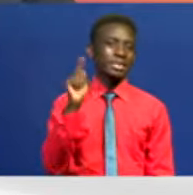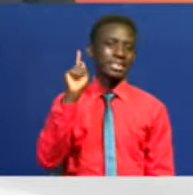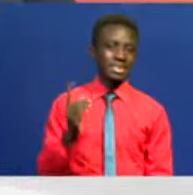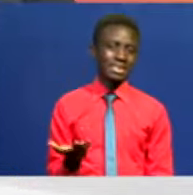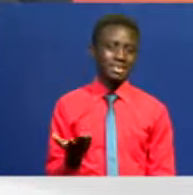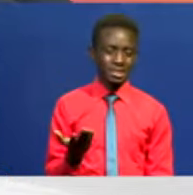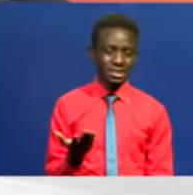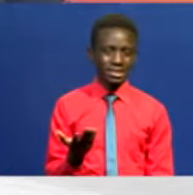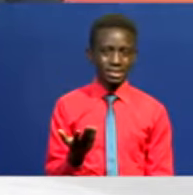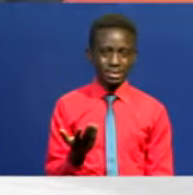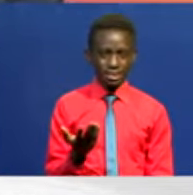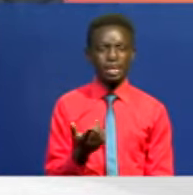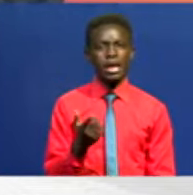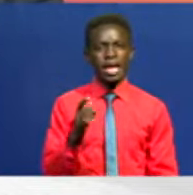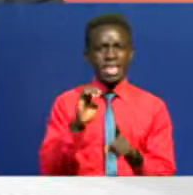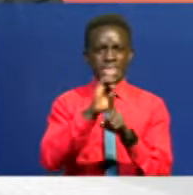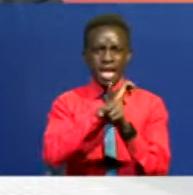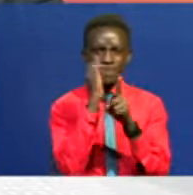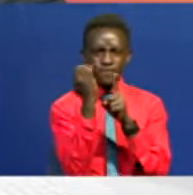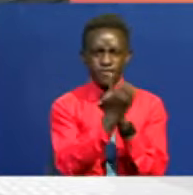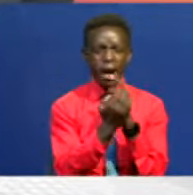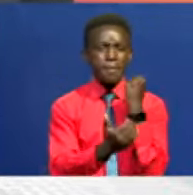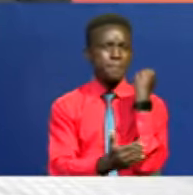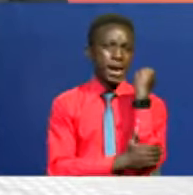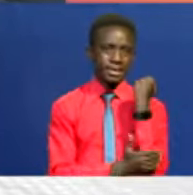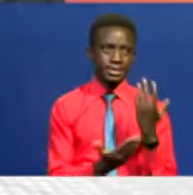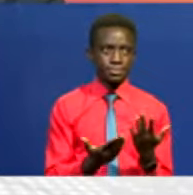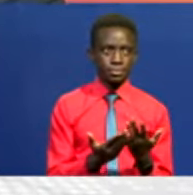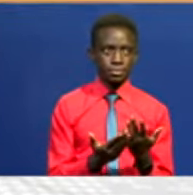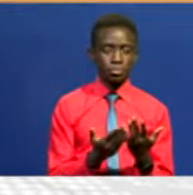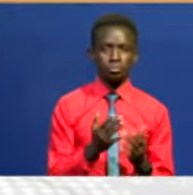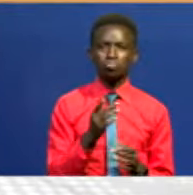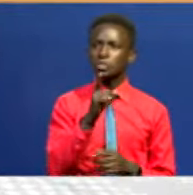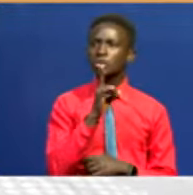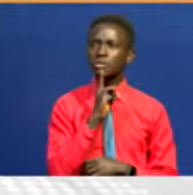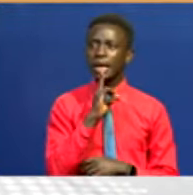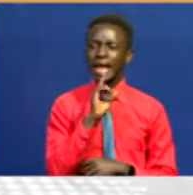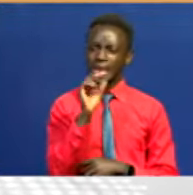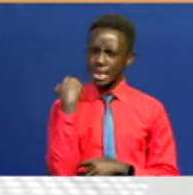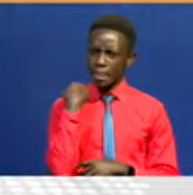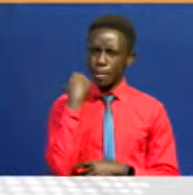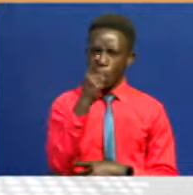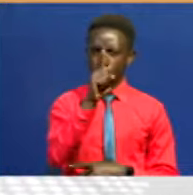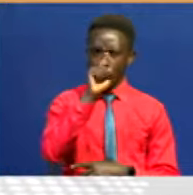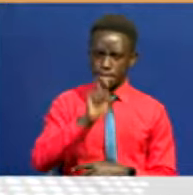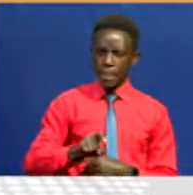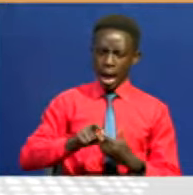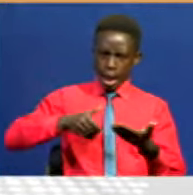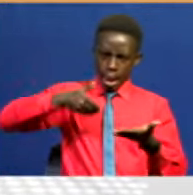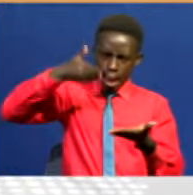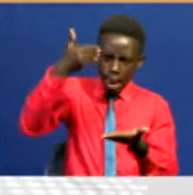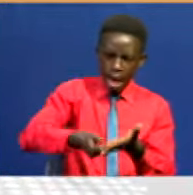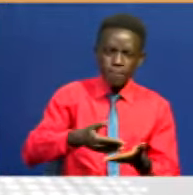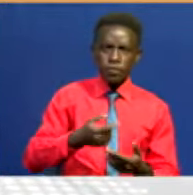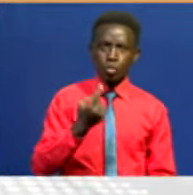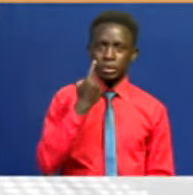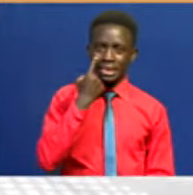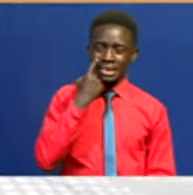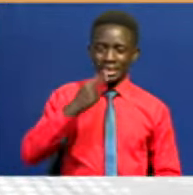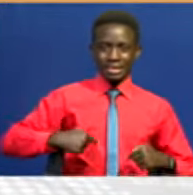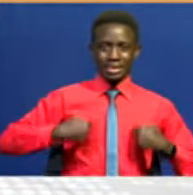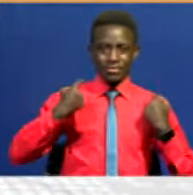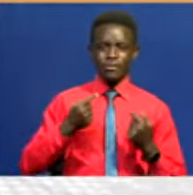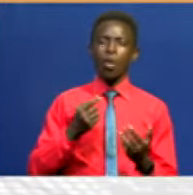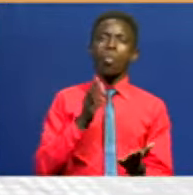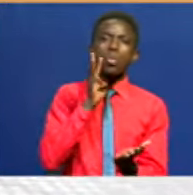Yana wadudu. Basi mazingira. Unachosema ni kwamba wewe kwanza kabisa, hatua ya kwanza ni ufike pale ujionee. Maanake wengine wanaangalia